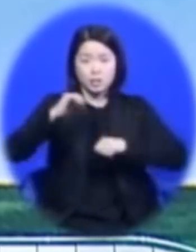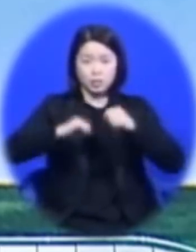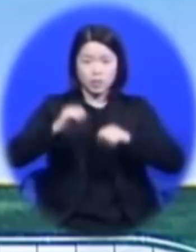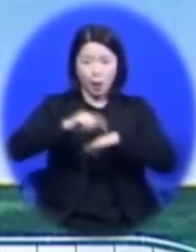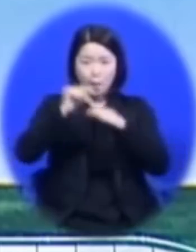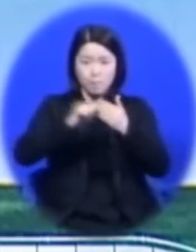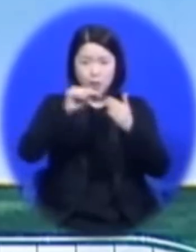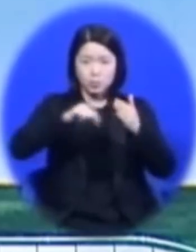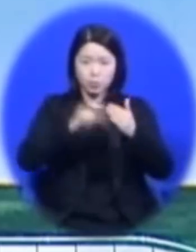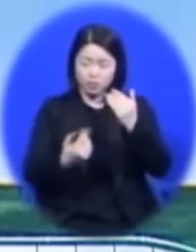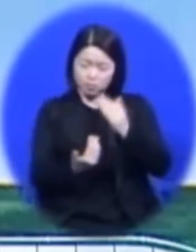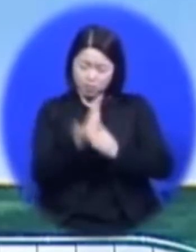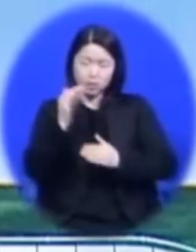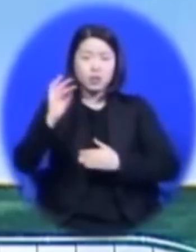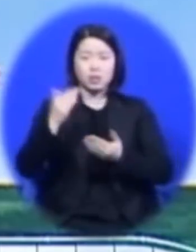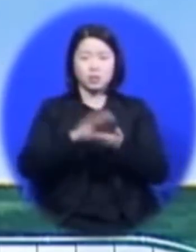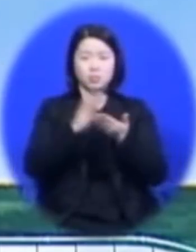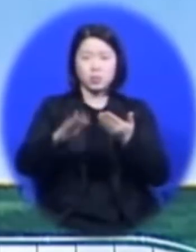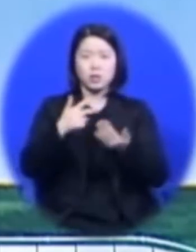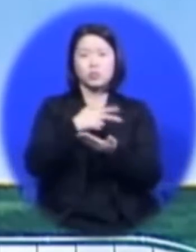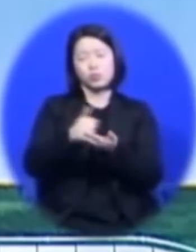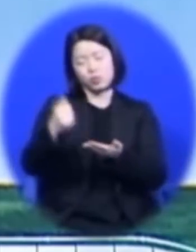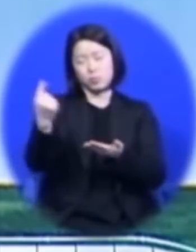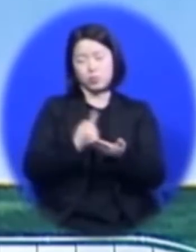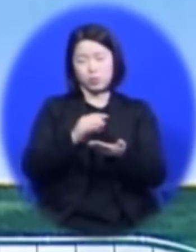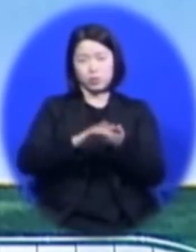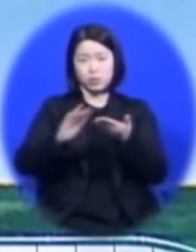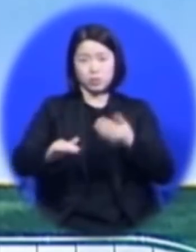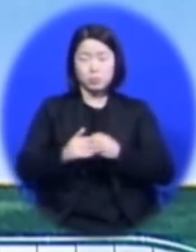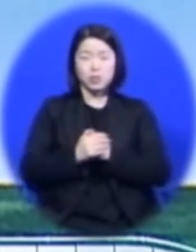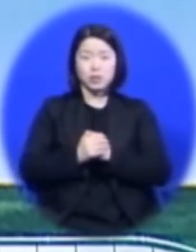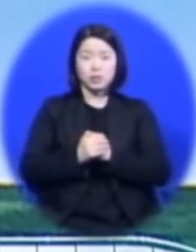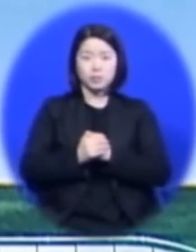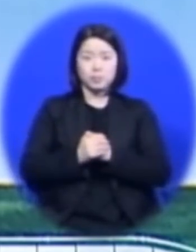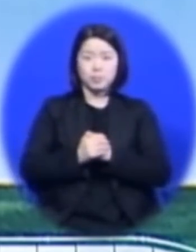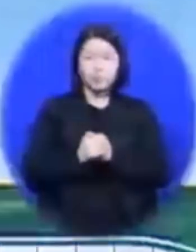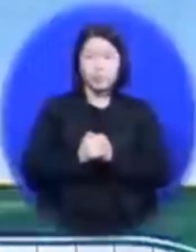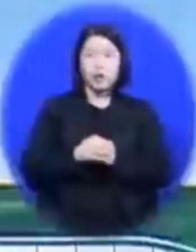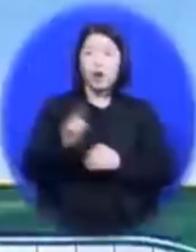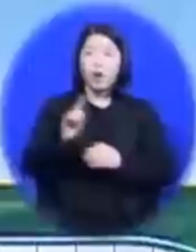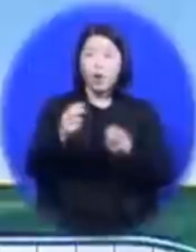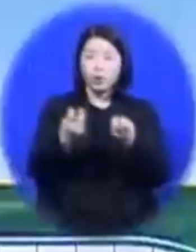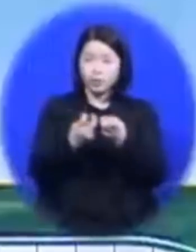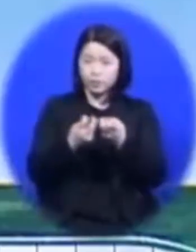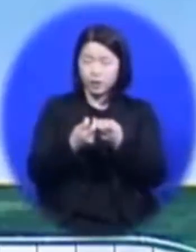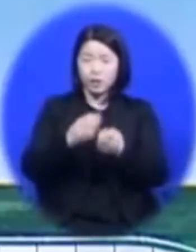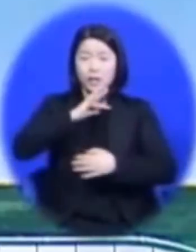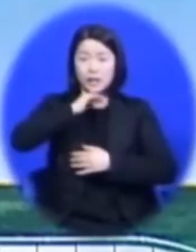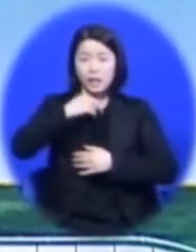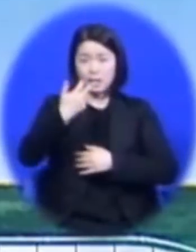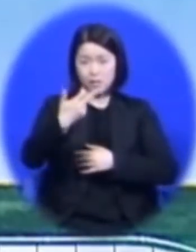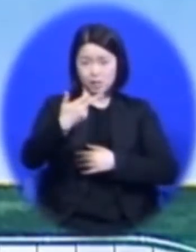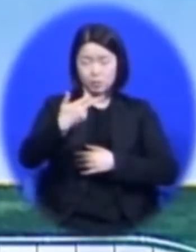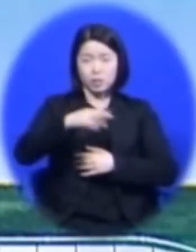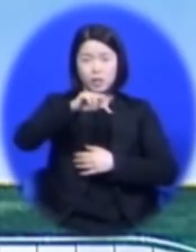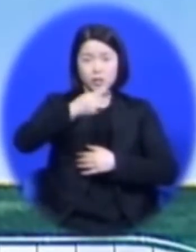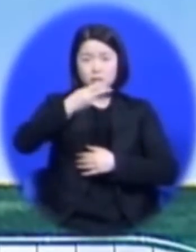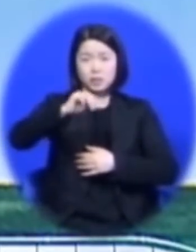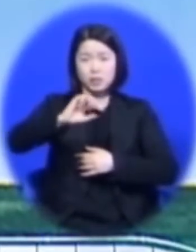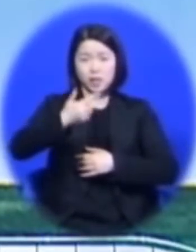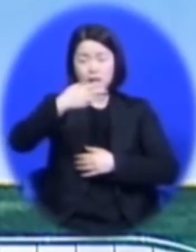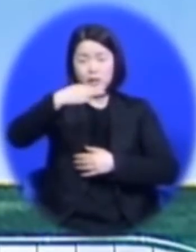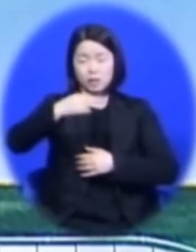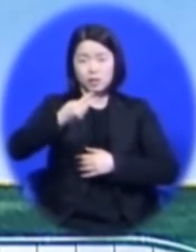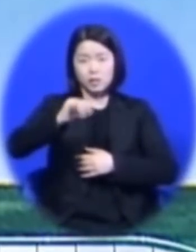마음이 일어난 거죠 주님이 오신 거예요 어떻게 17살 스탠리 전세계